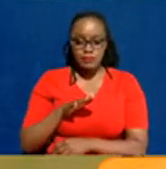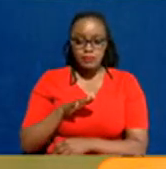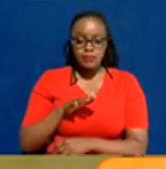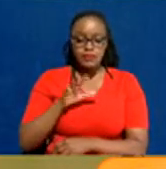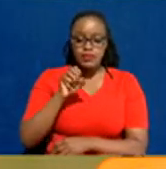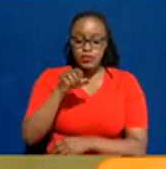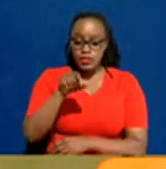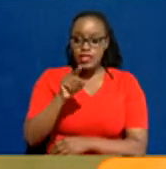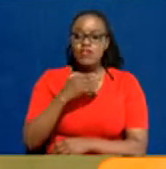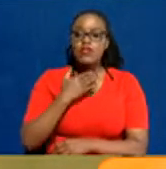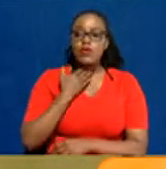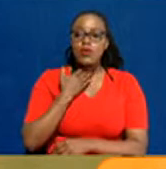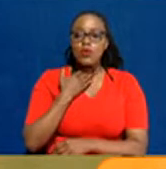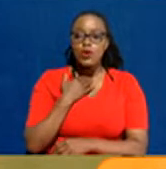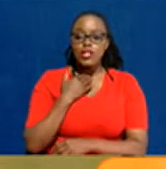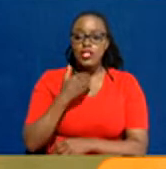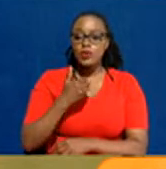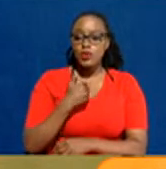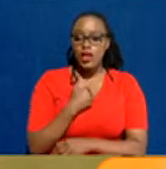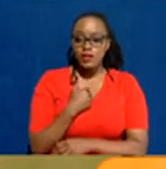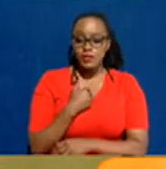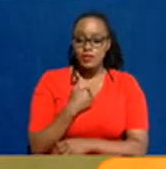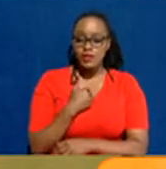She wanted to have